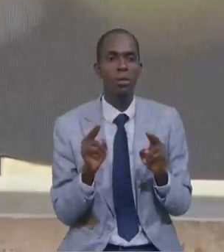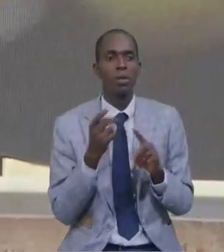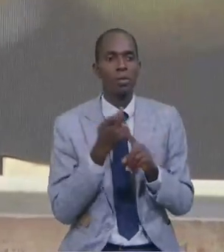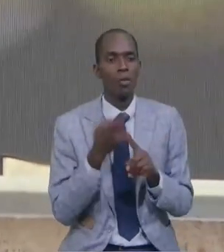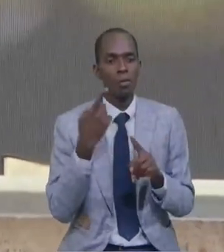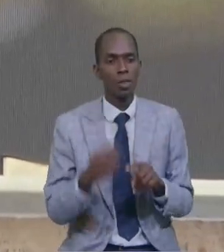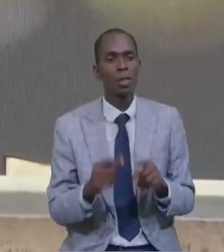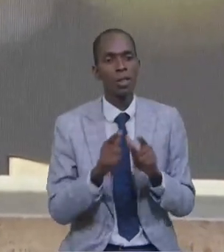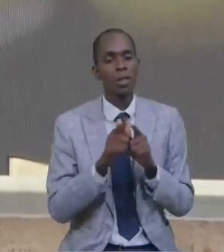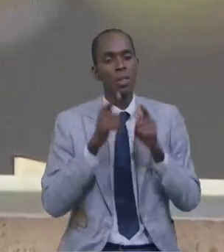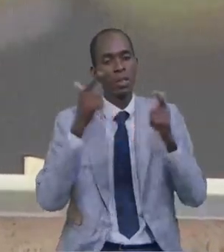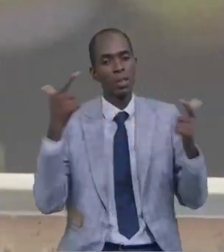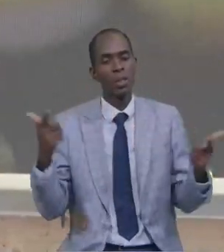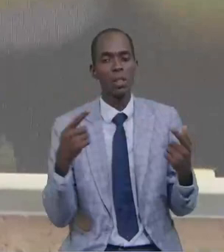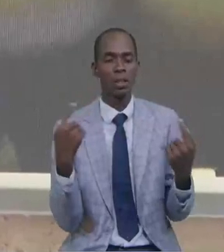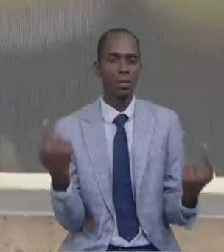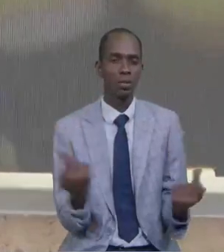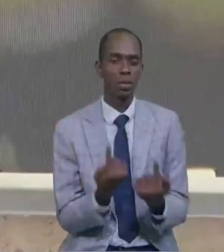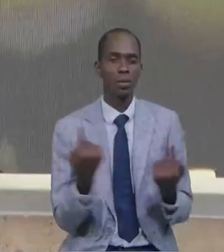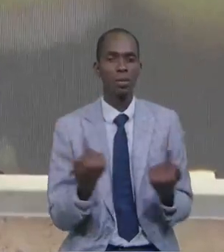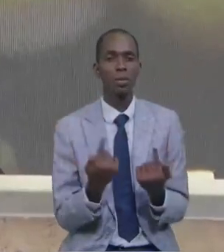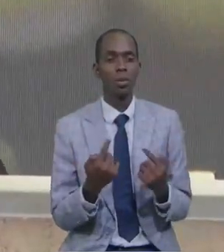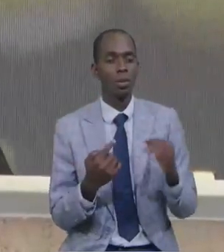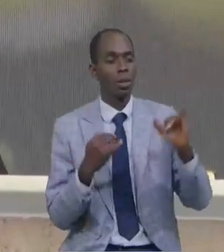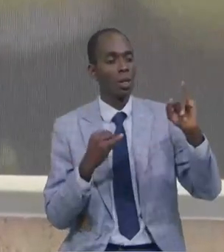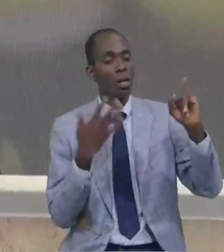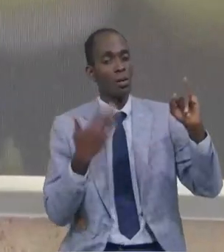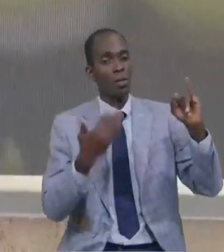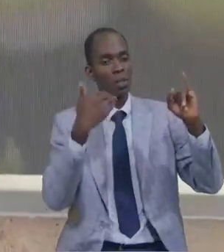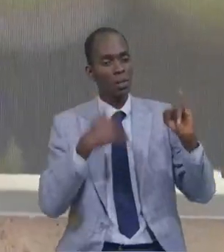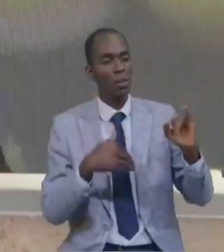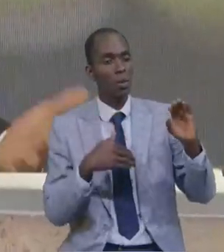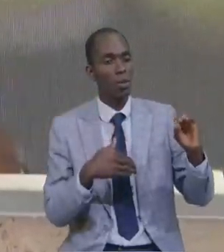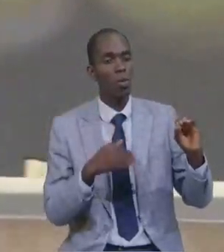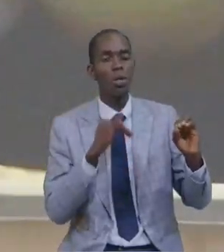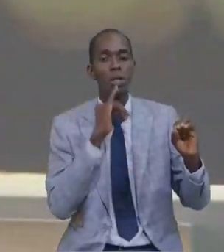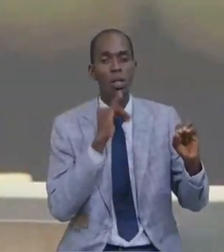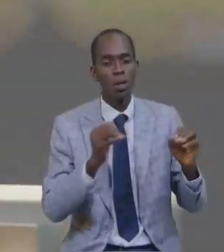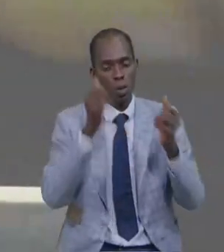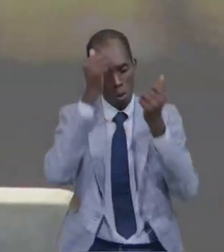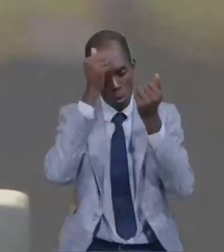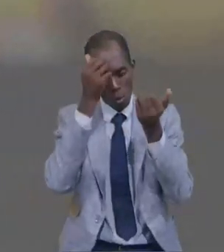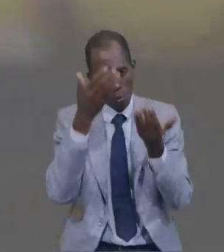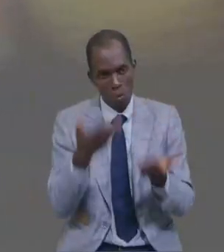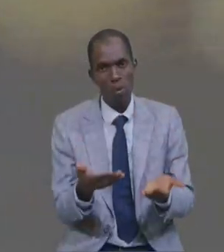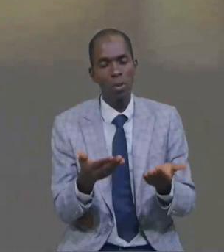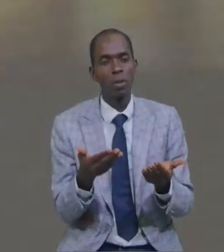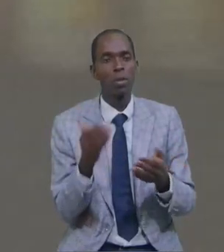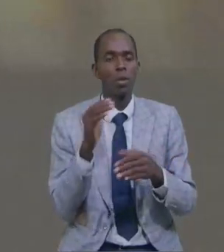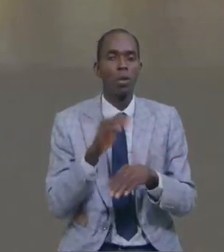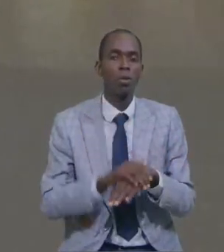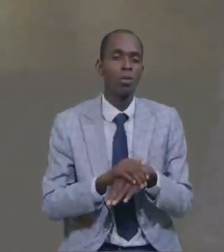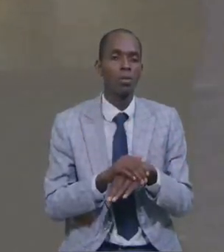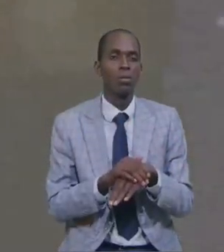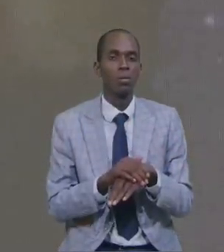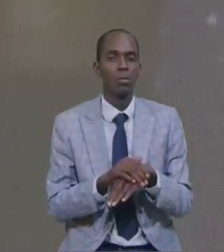Psaume 19, 14. Ensuite, l'obéissance basée sur son livre de guide. Le